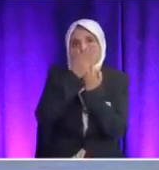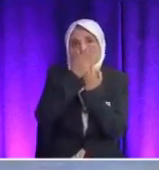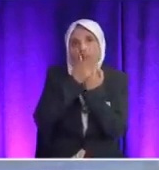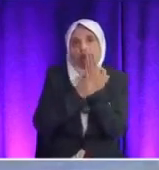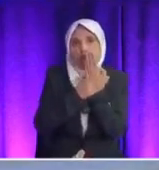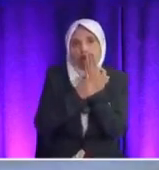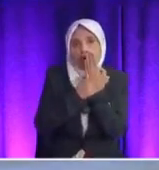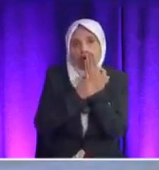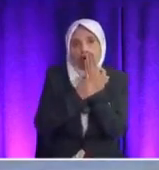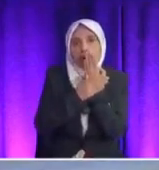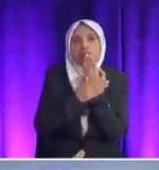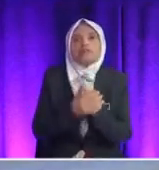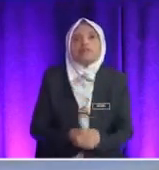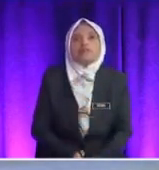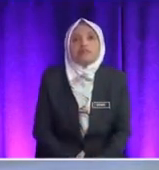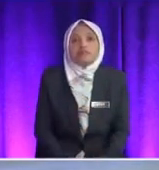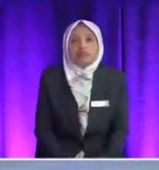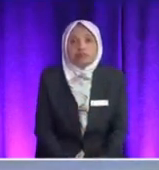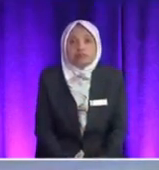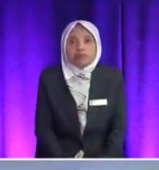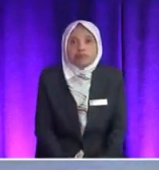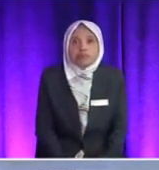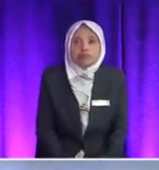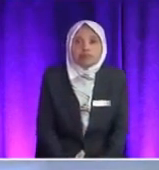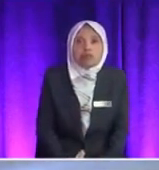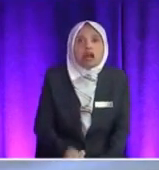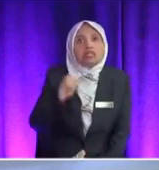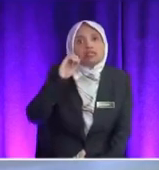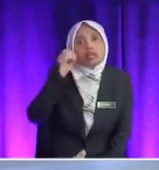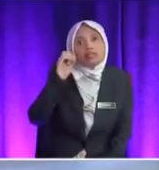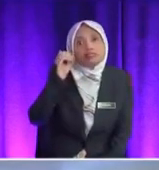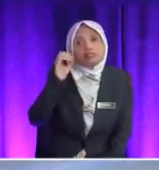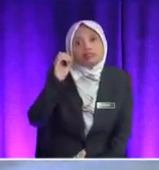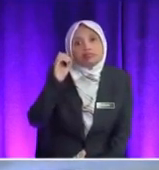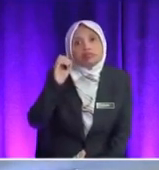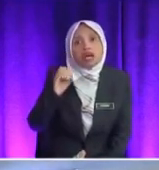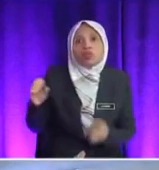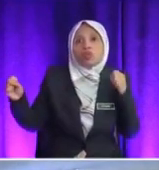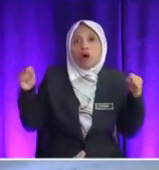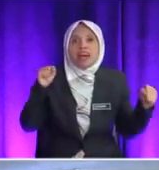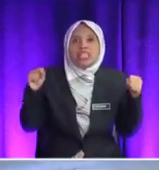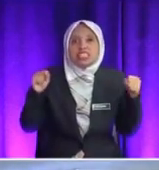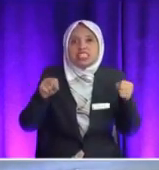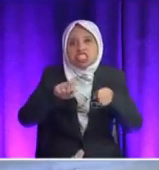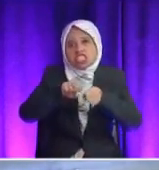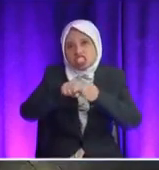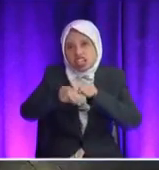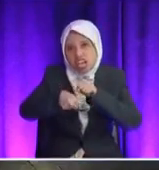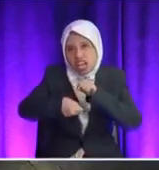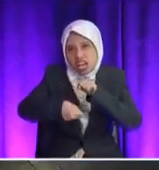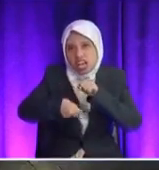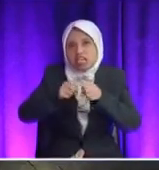eh lain atas kecewa jadi takde lah itu punya papa ah kayaknya meledak